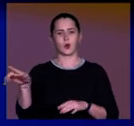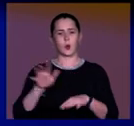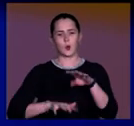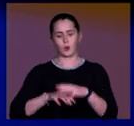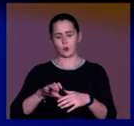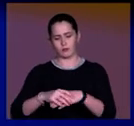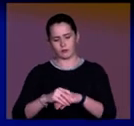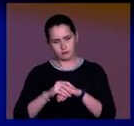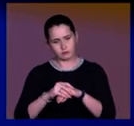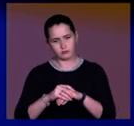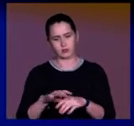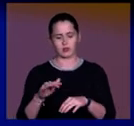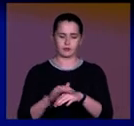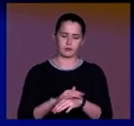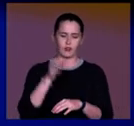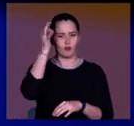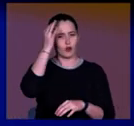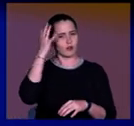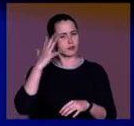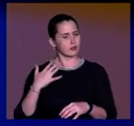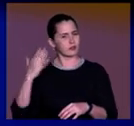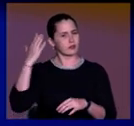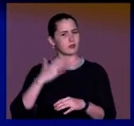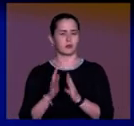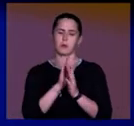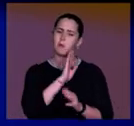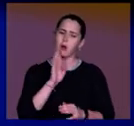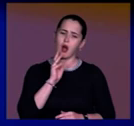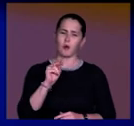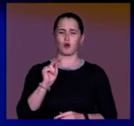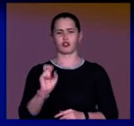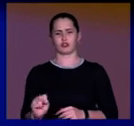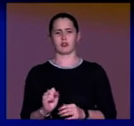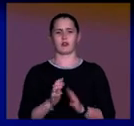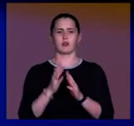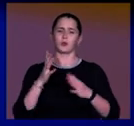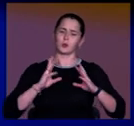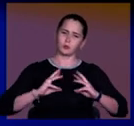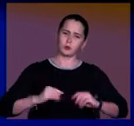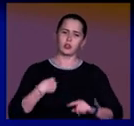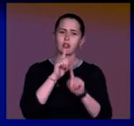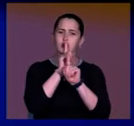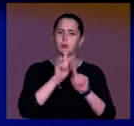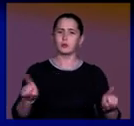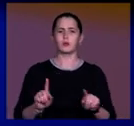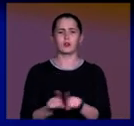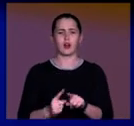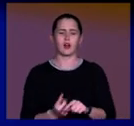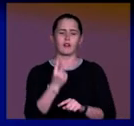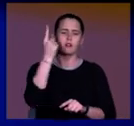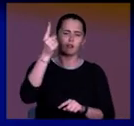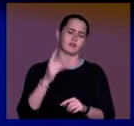ее за руки гладил по волосам и говорил ну мамочку но успокойся я не буду так высоко